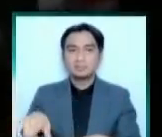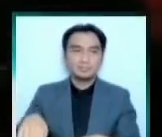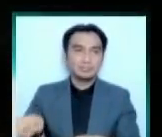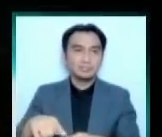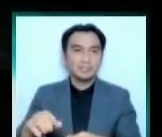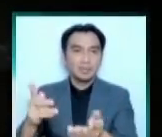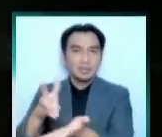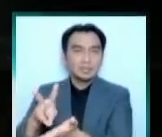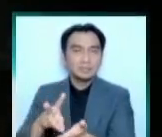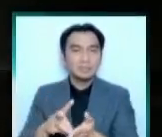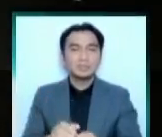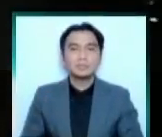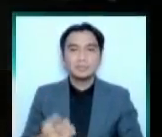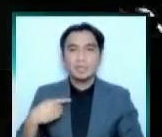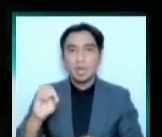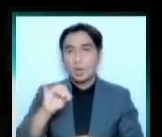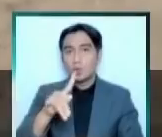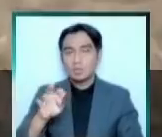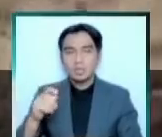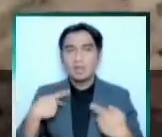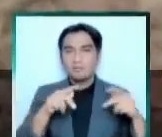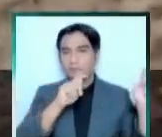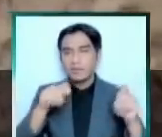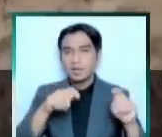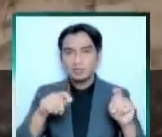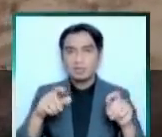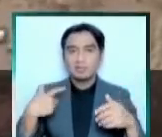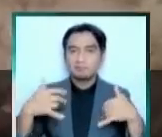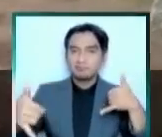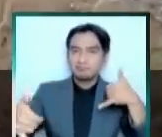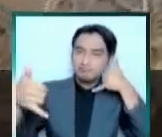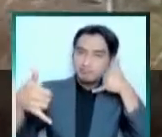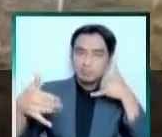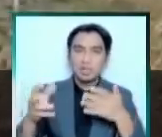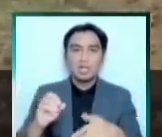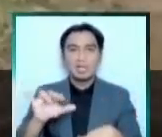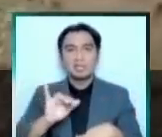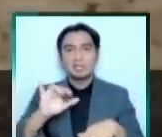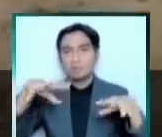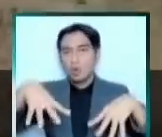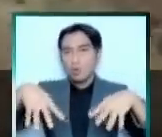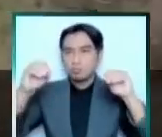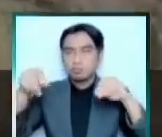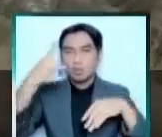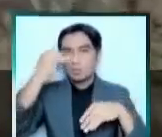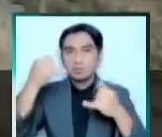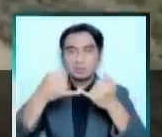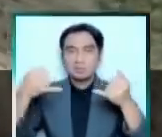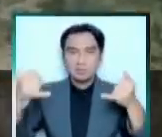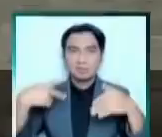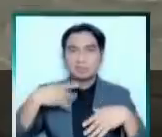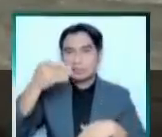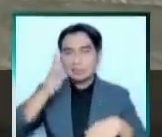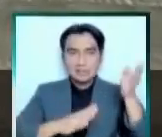sinira rin ng bagyong Odette ang mga transmission tower sa Bohol. Dahil dyan, posibleng magpaskong walang kuryente ang mga taga Bohol, Dinagat,